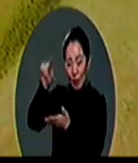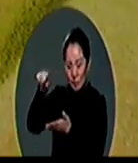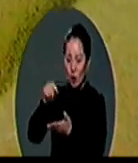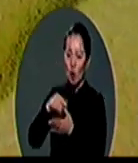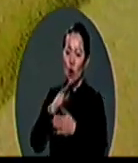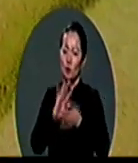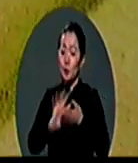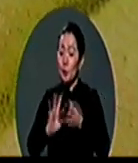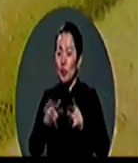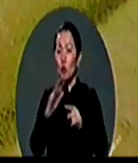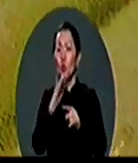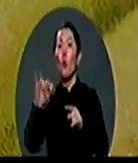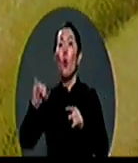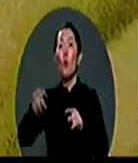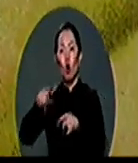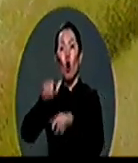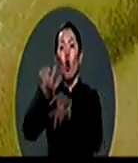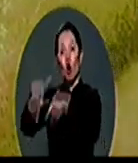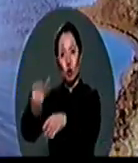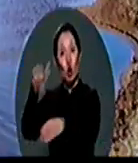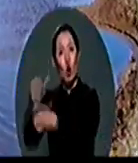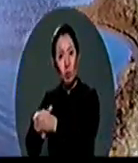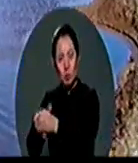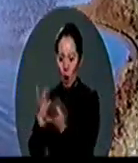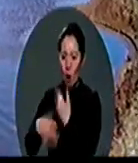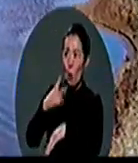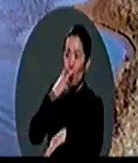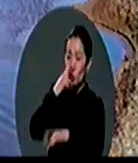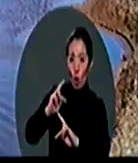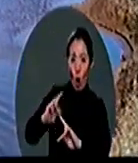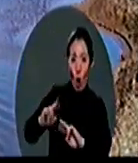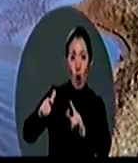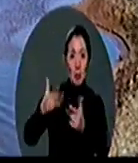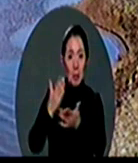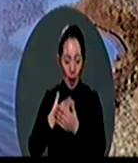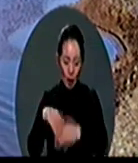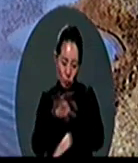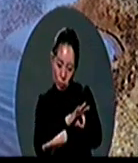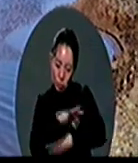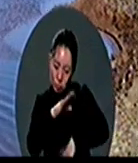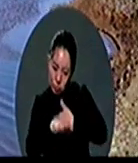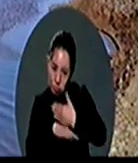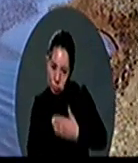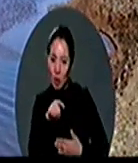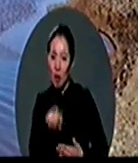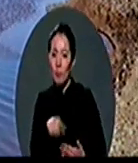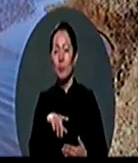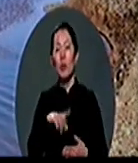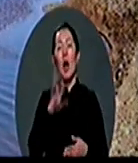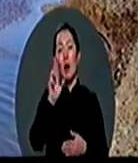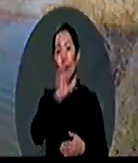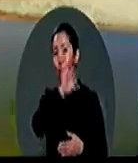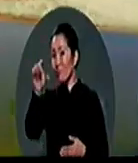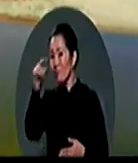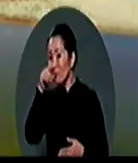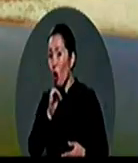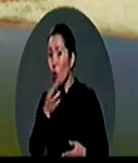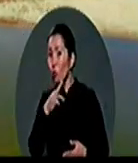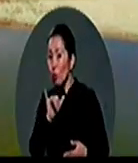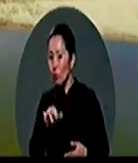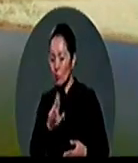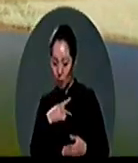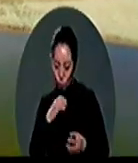одоо туулголд нийлүүлж байгаа. Энд өнг үнэр хэрхэн өөрчлөгдөж байгаа гэдгийг одоо энэ төслийг хэрэгжүүлж байгаа ховд тул компани